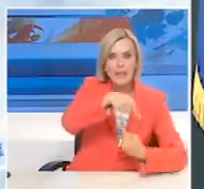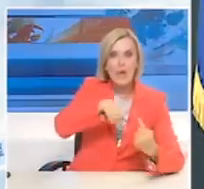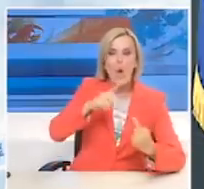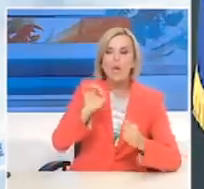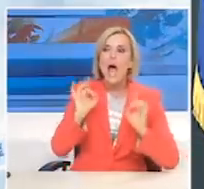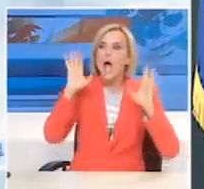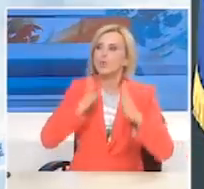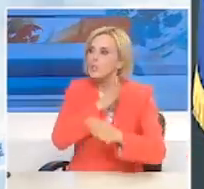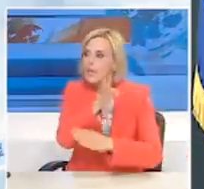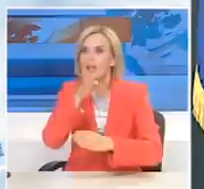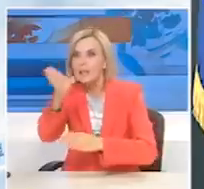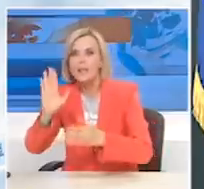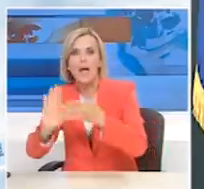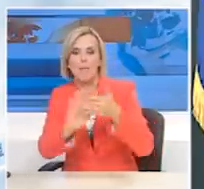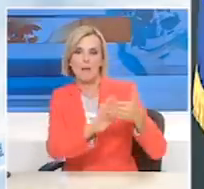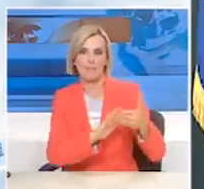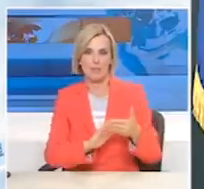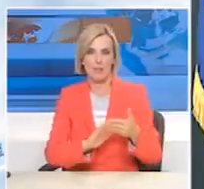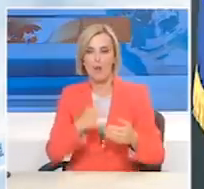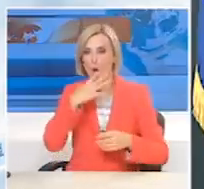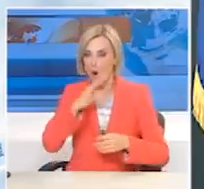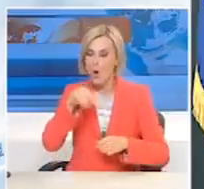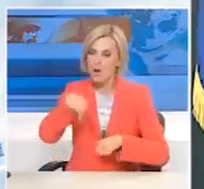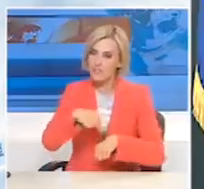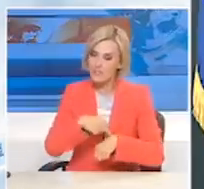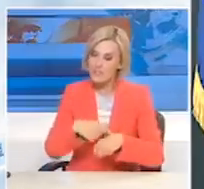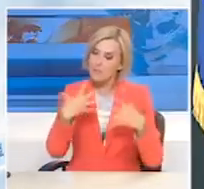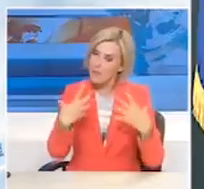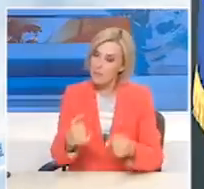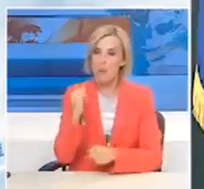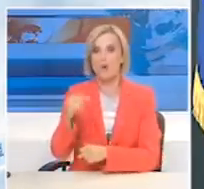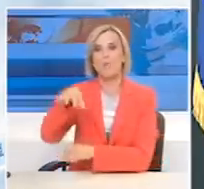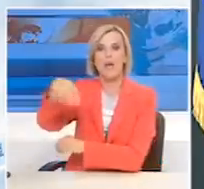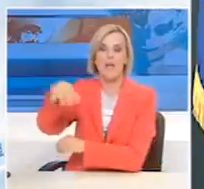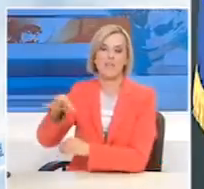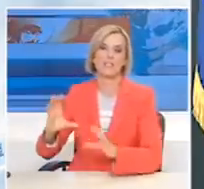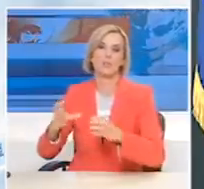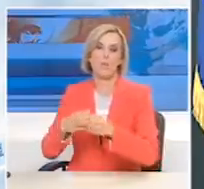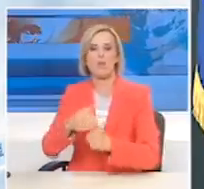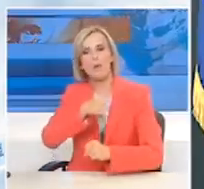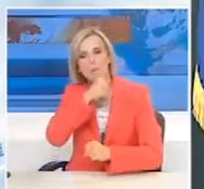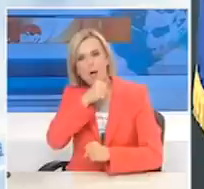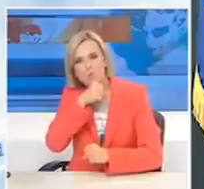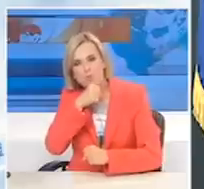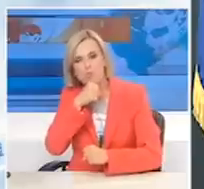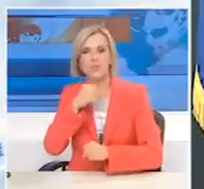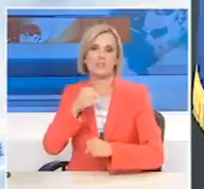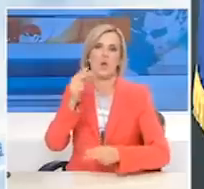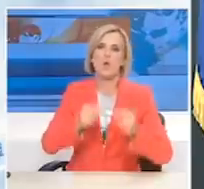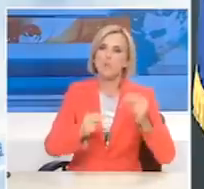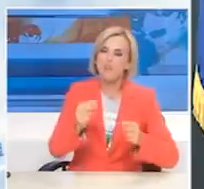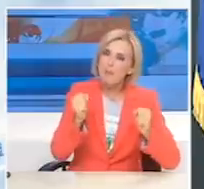ευπαθείς ομάδες. Η προστασία τους στην περίοδο αυτή της άρρωσης του απογορευτικού εξακολουθεί να είναι μέλημά μας στις καθημερινές